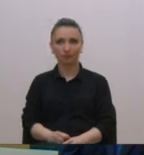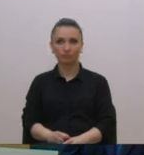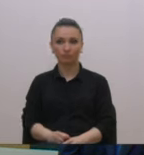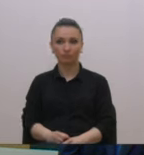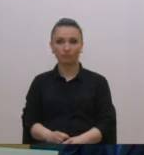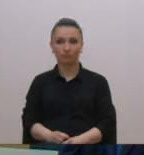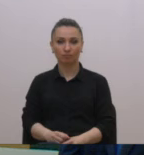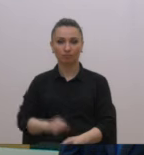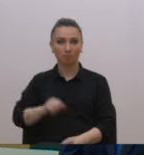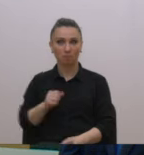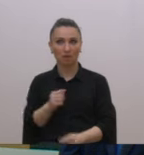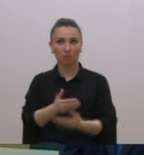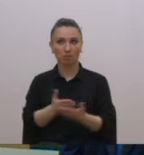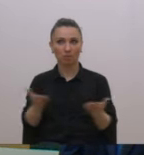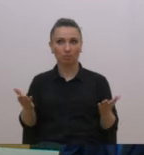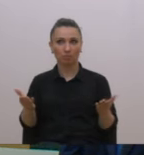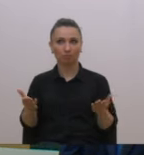მეგობრებო,